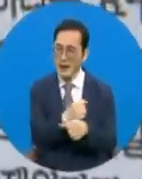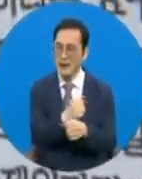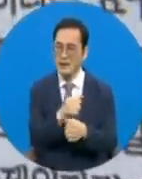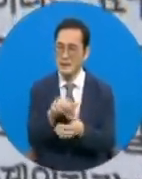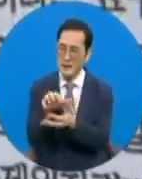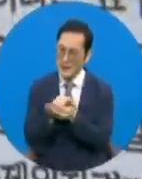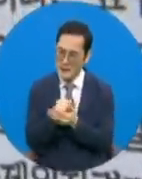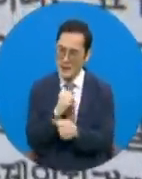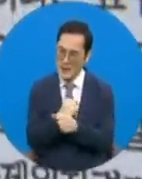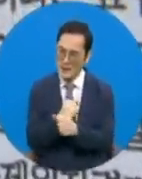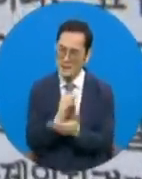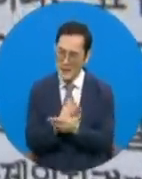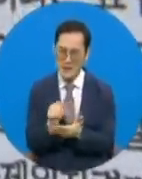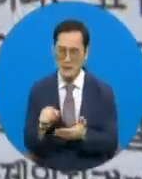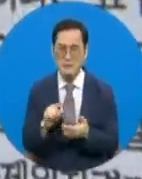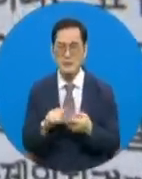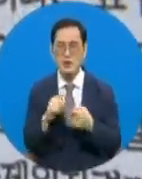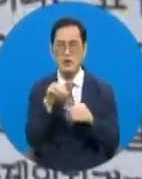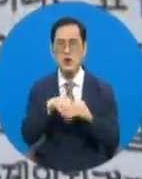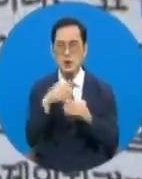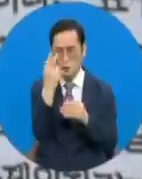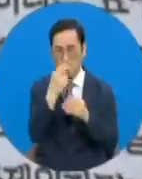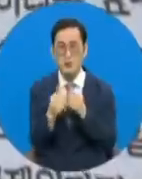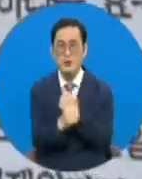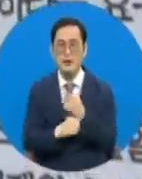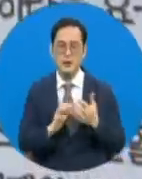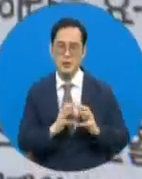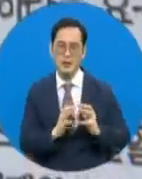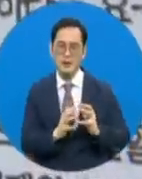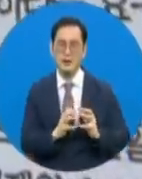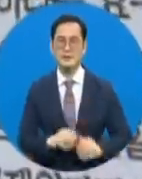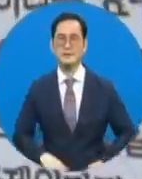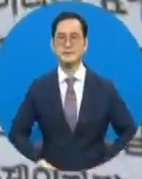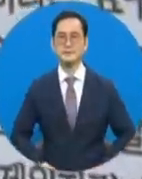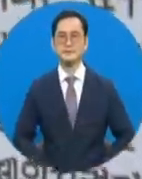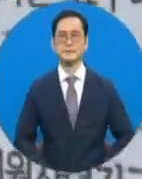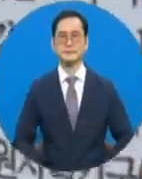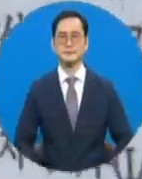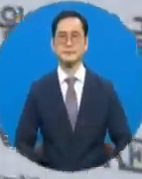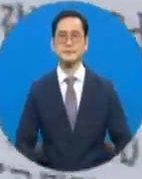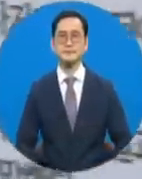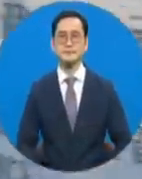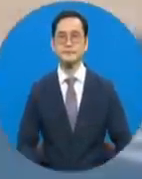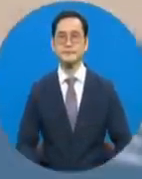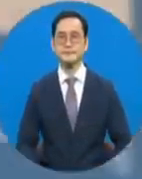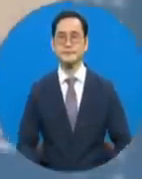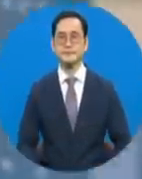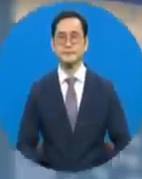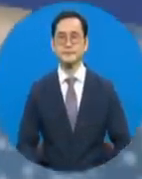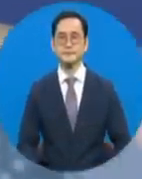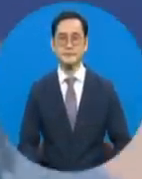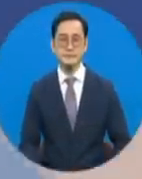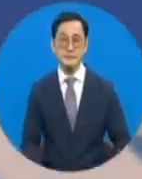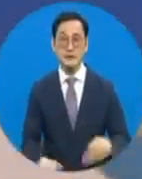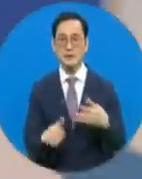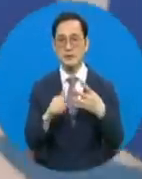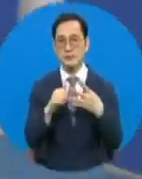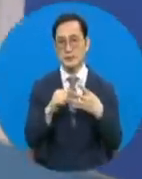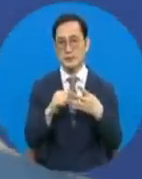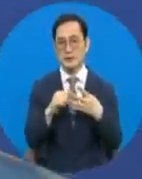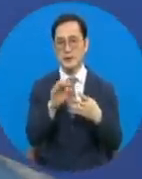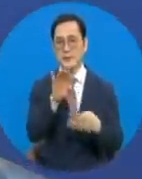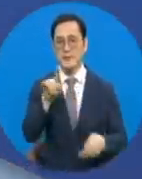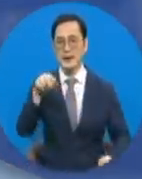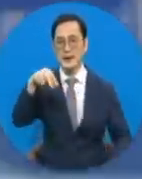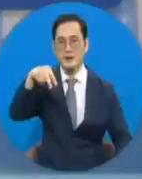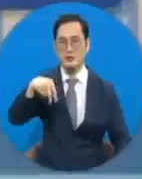수사든 이 채용 비리 의혹 꼭 밝혀내야 합니다. 두 번째 키워드 보겠습니다. 두